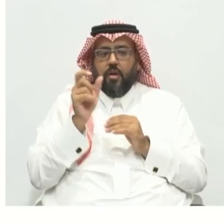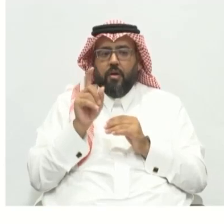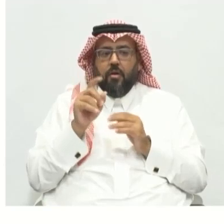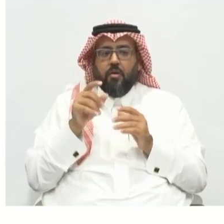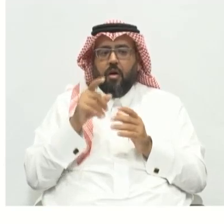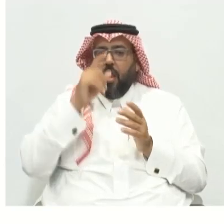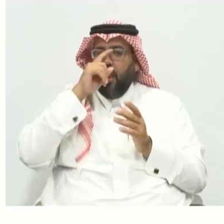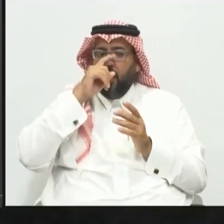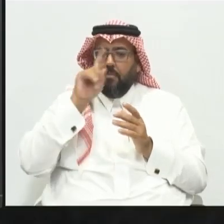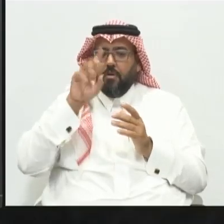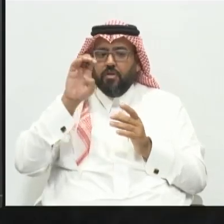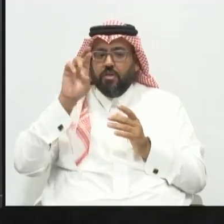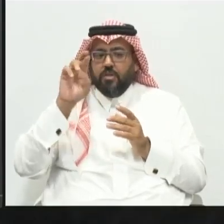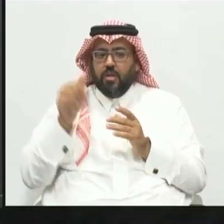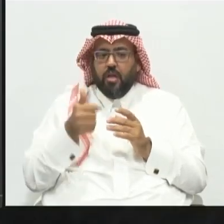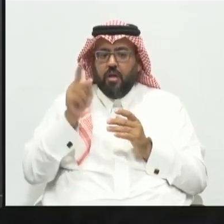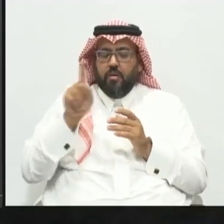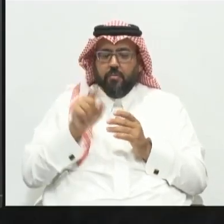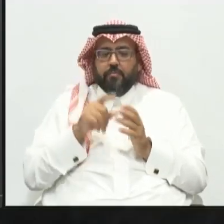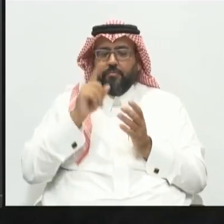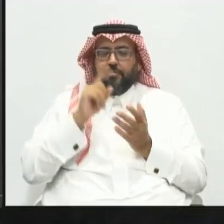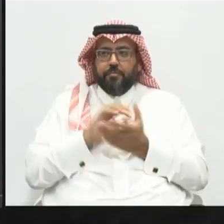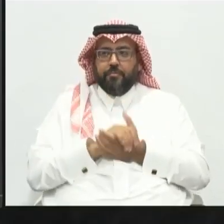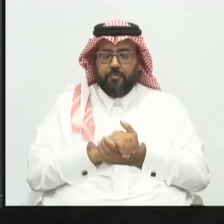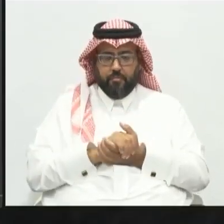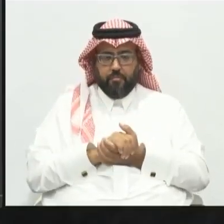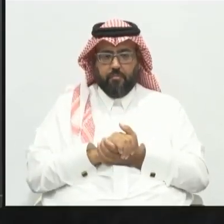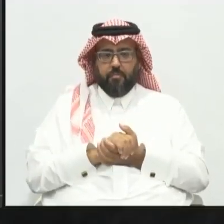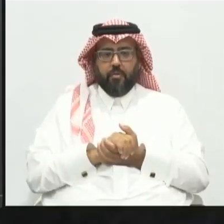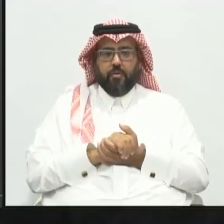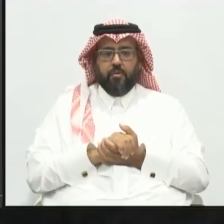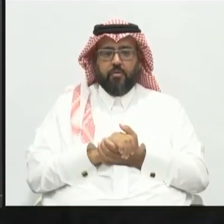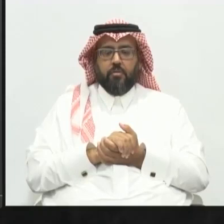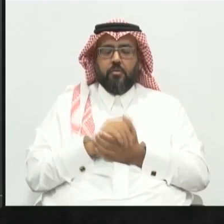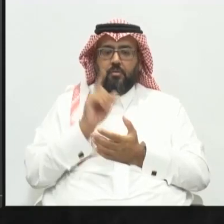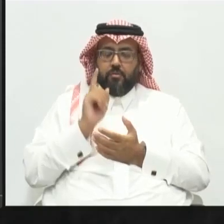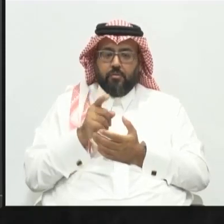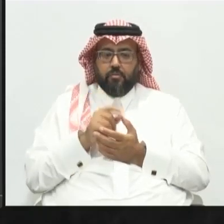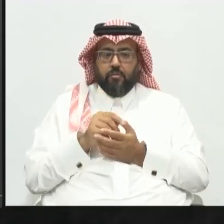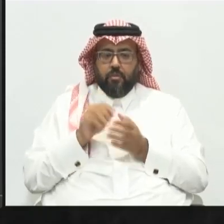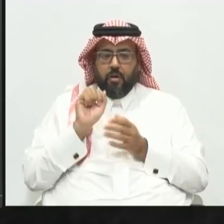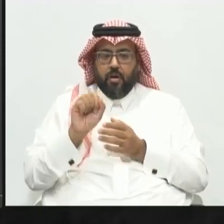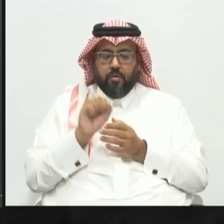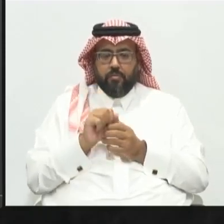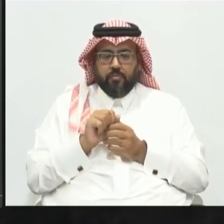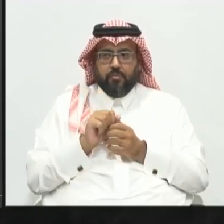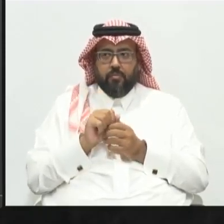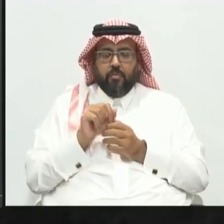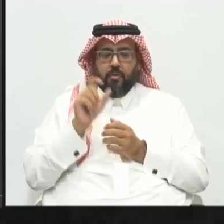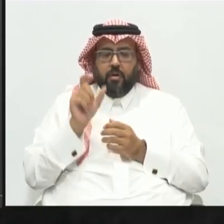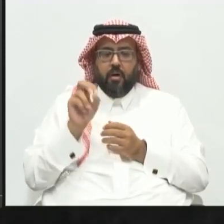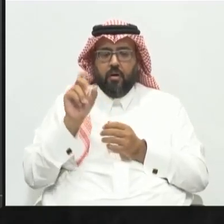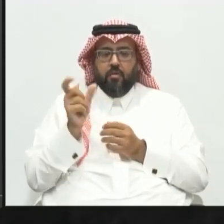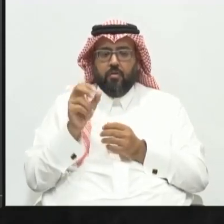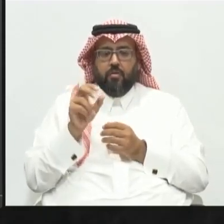ومقتنع يترتب عليه جزاء ايضا هذا الامر من خواص او من خصائص